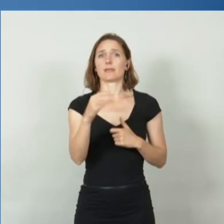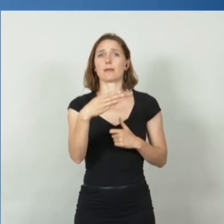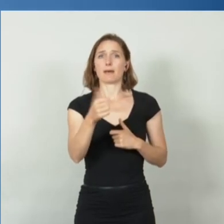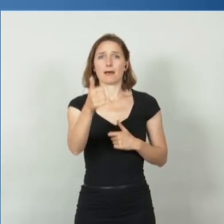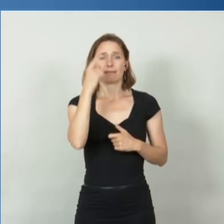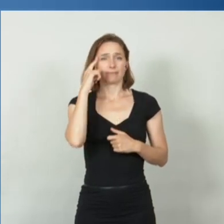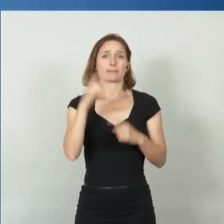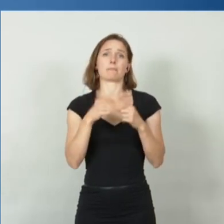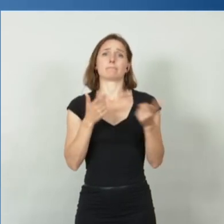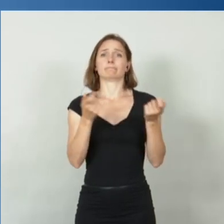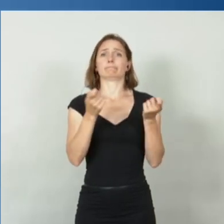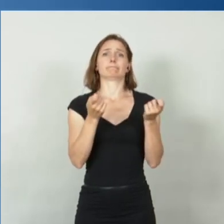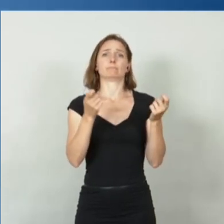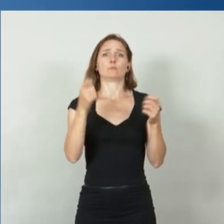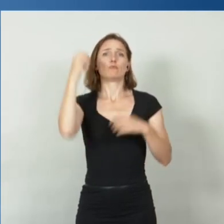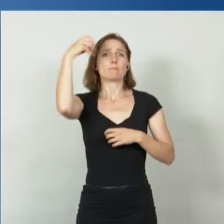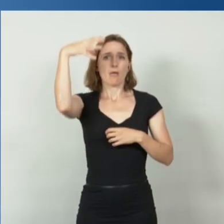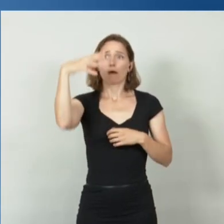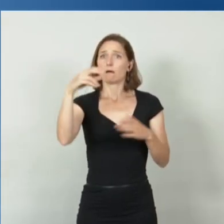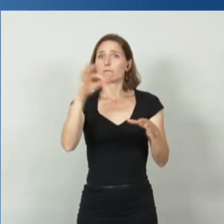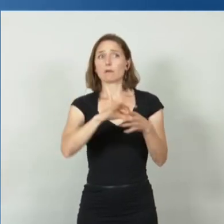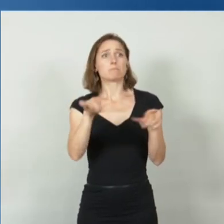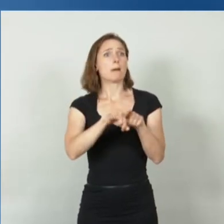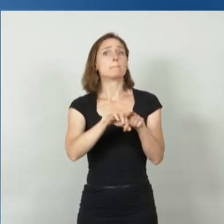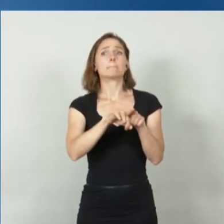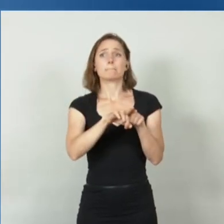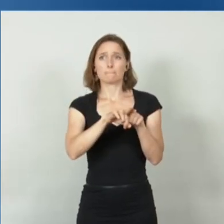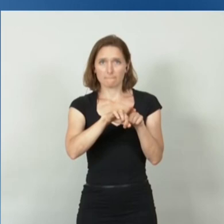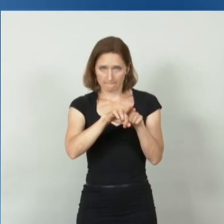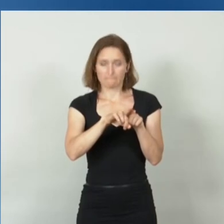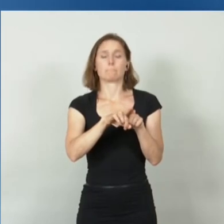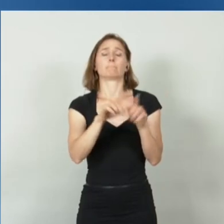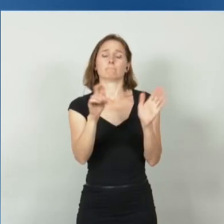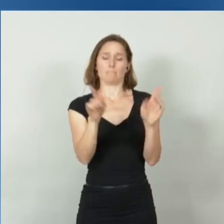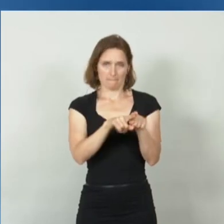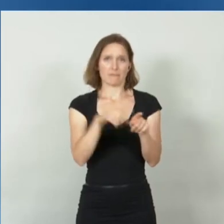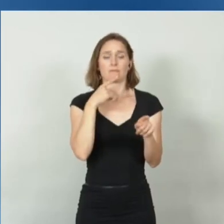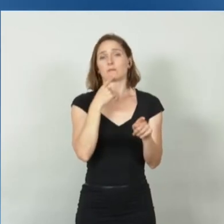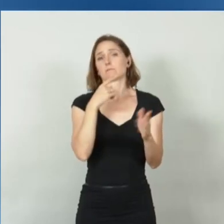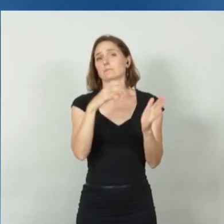régie lumière même vote même vote délibérations adoptées